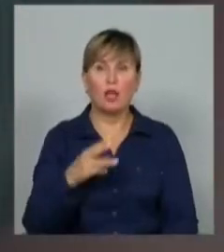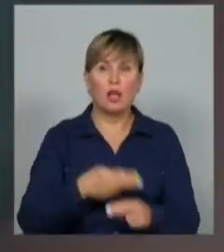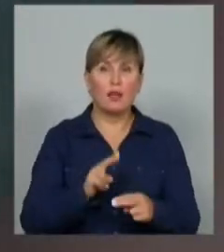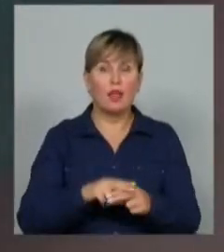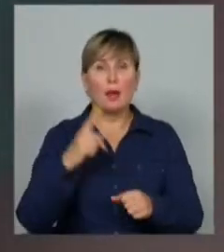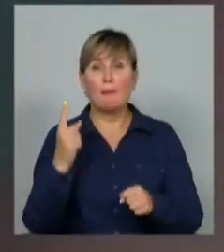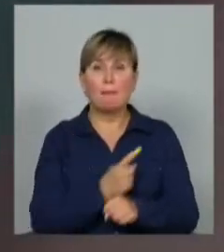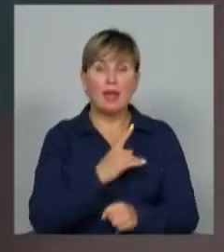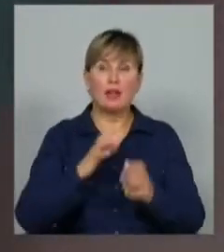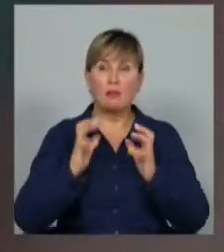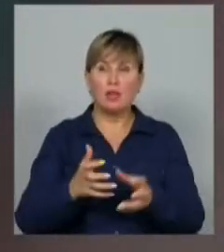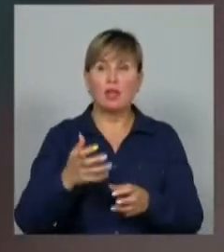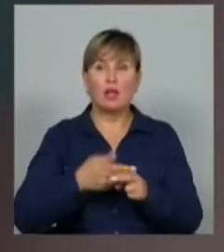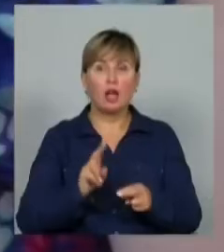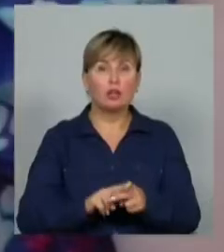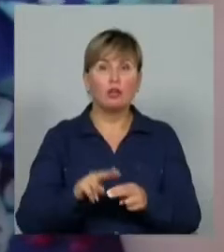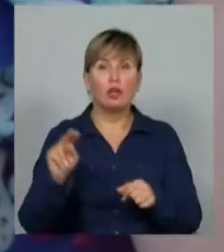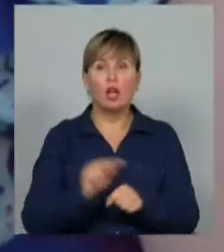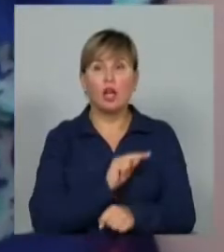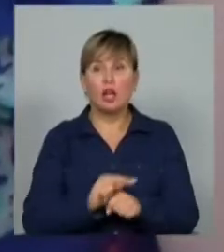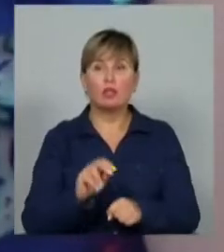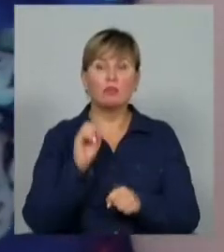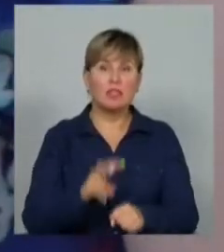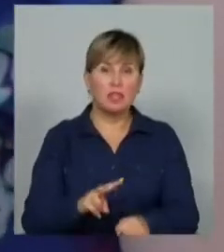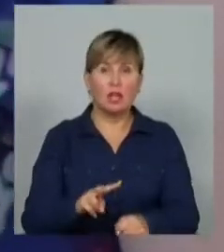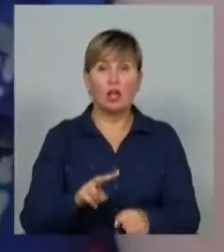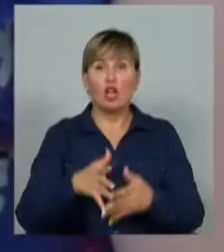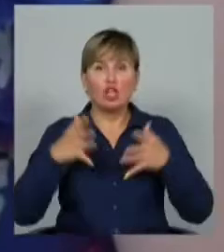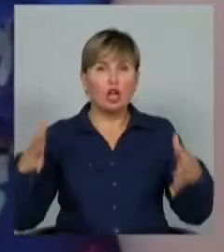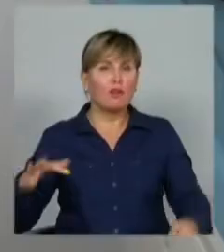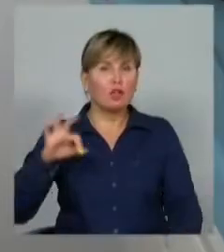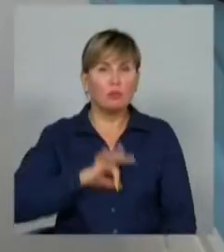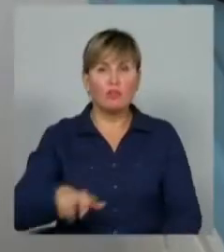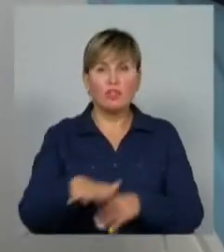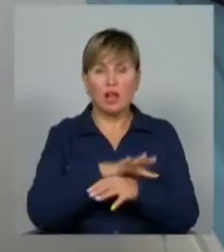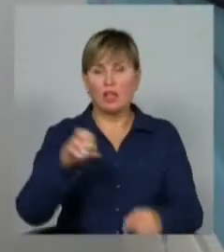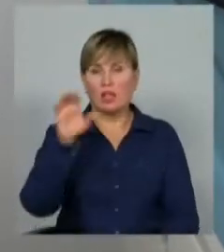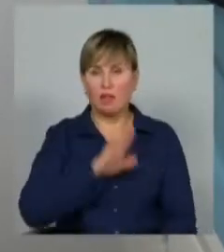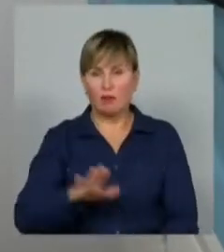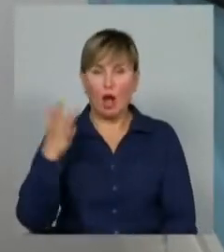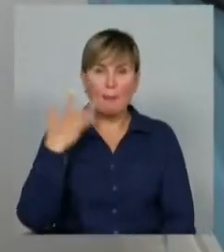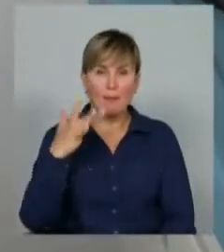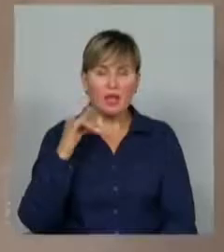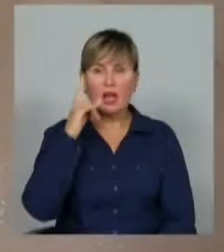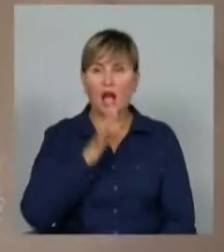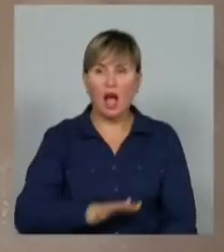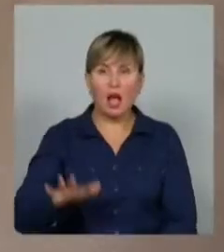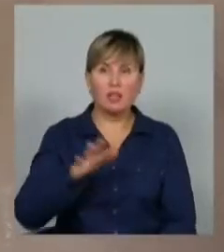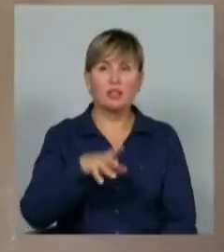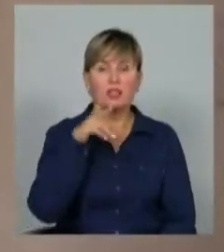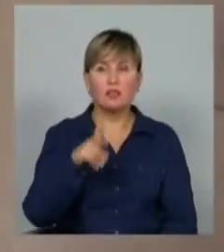первый препарат в мире, которым лечат спинномышечную атрофию. Он широко используется в странах Европы, Америки и Азии с